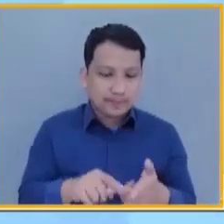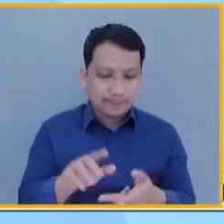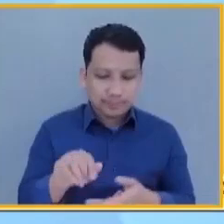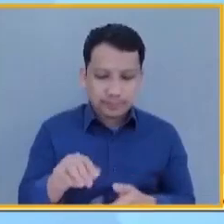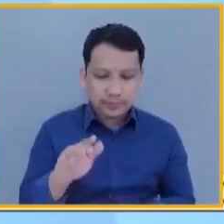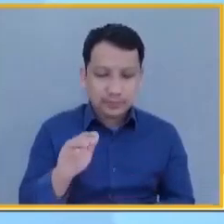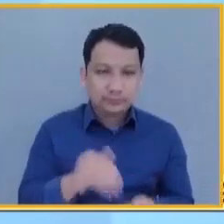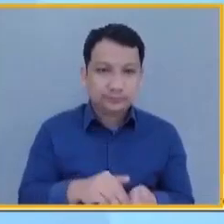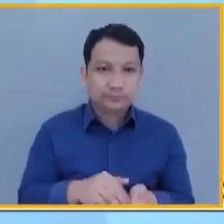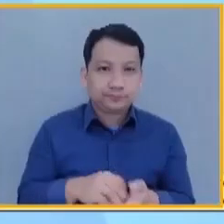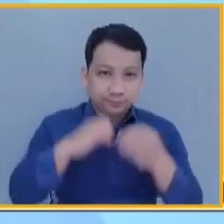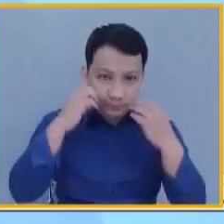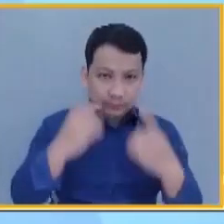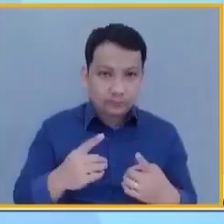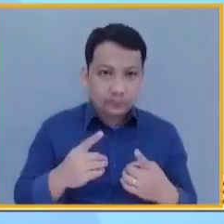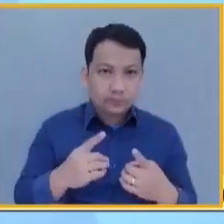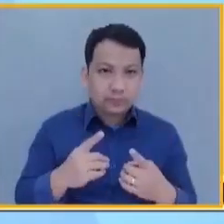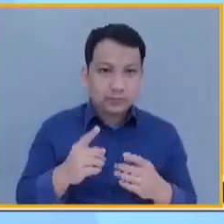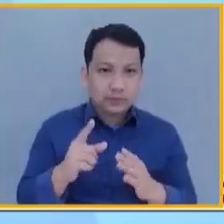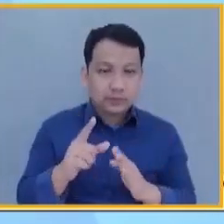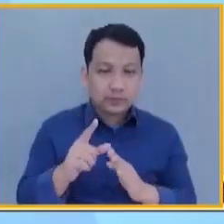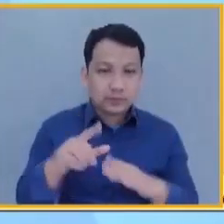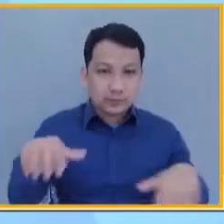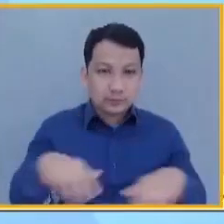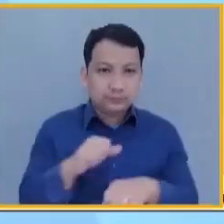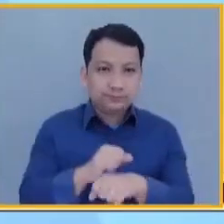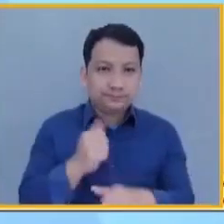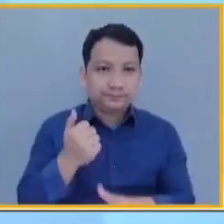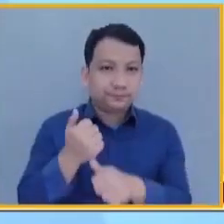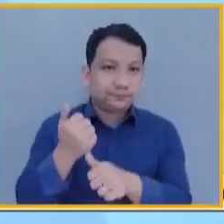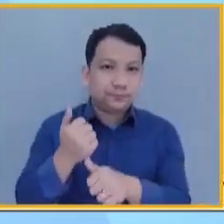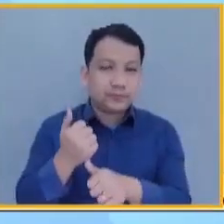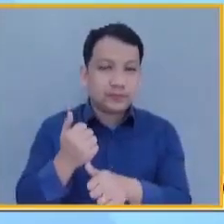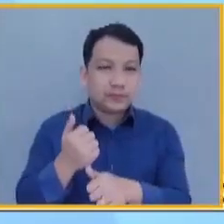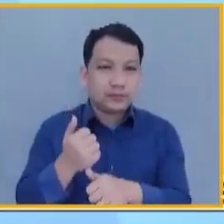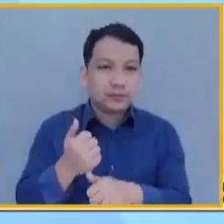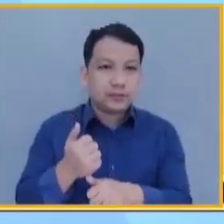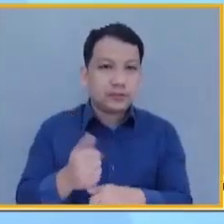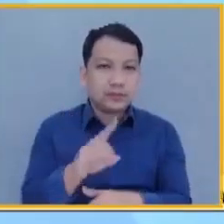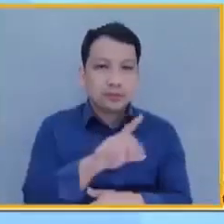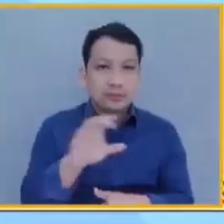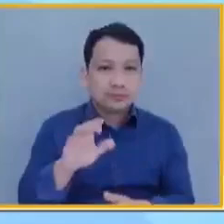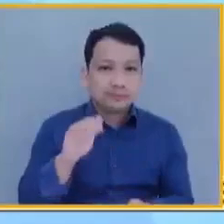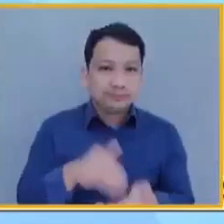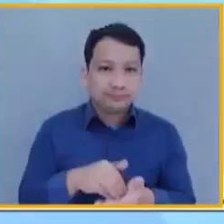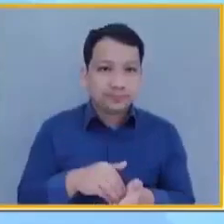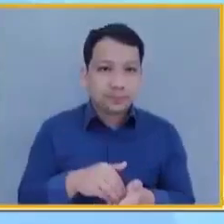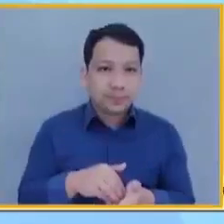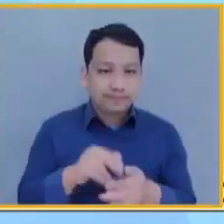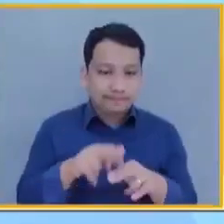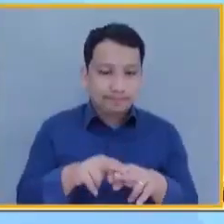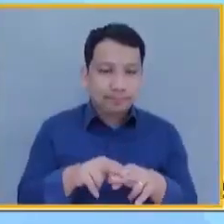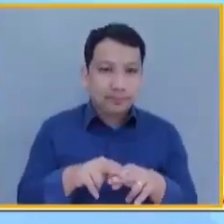na educational at livelihood assistance. Nag-abot din ng 100,000 pesos ang Pangasinan Provincial Government.